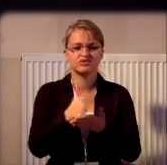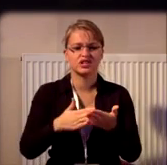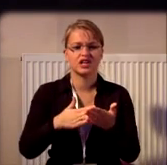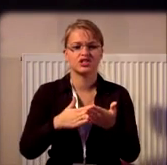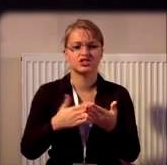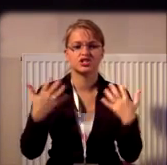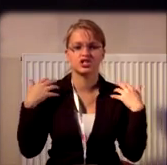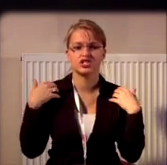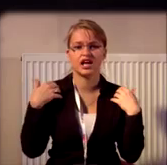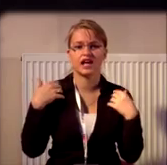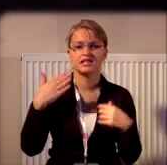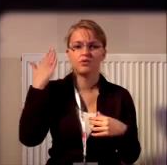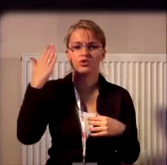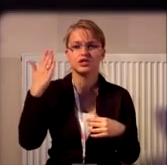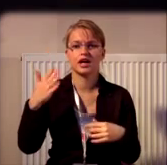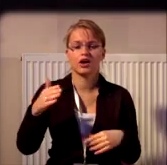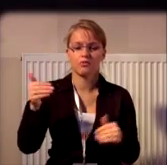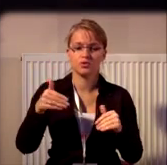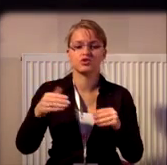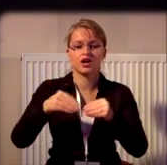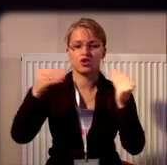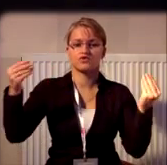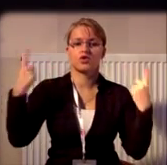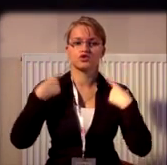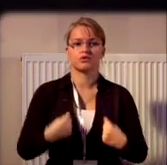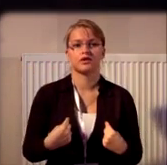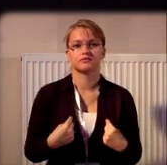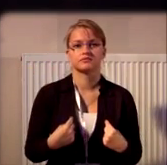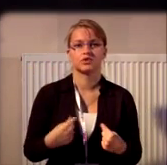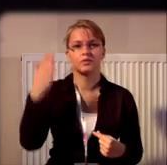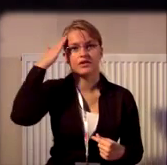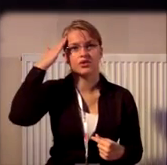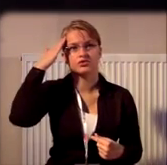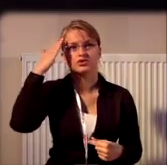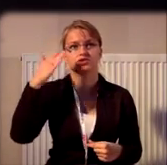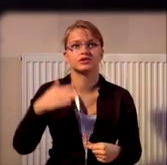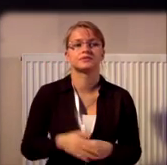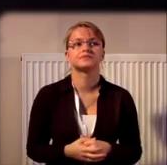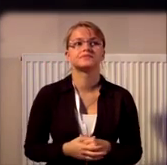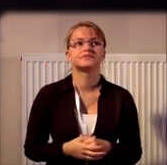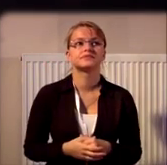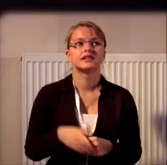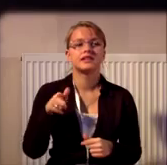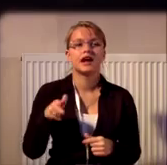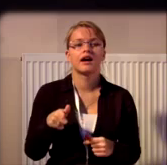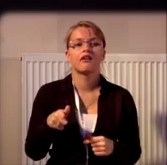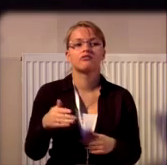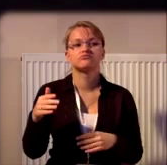społecznego, która pozwala na nieskrępowany rozwój osobowości, umiejętności, talentów. To